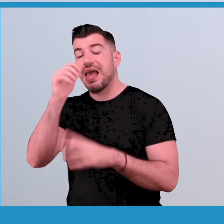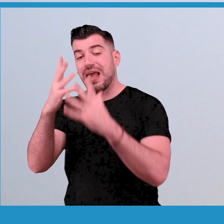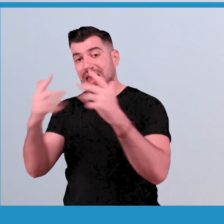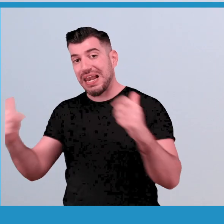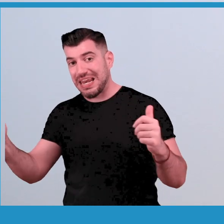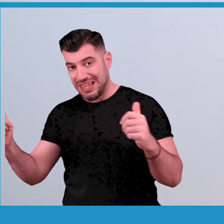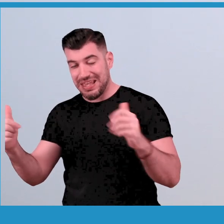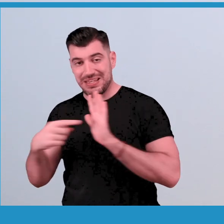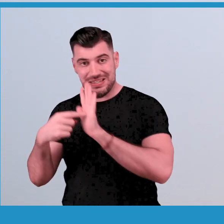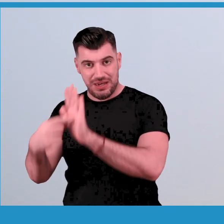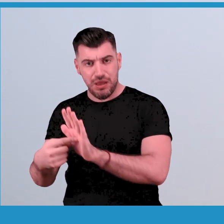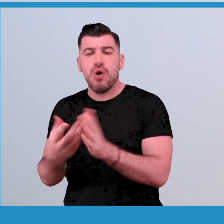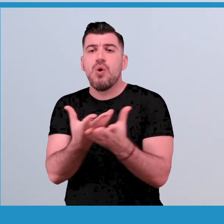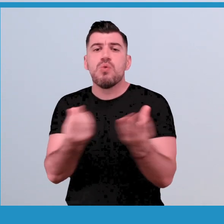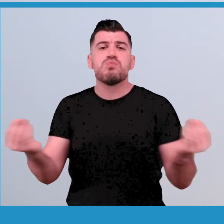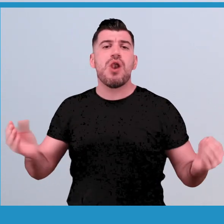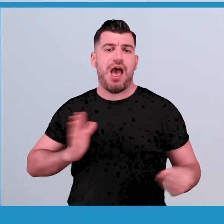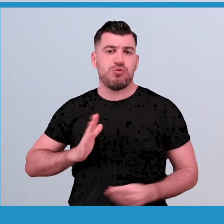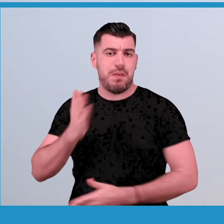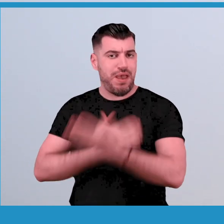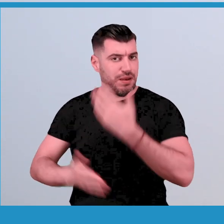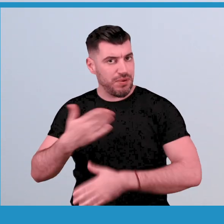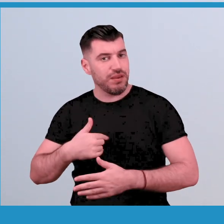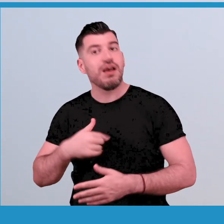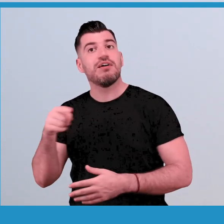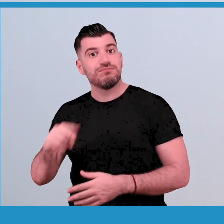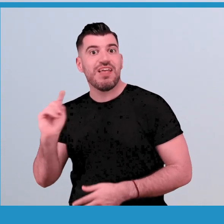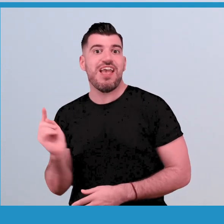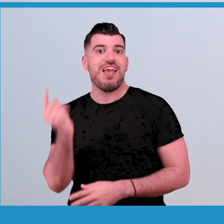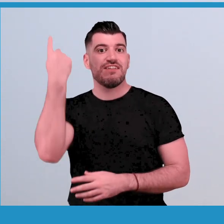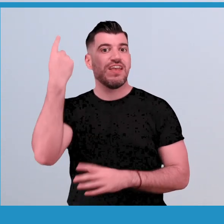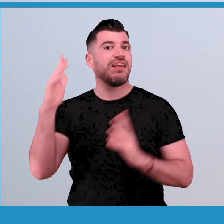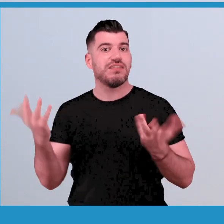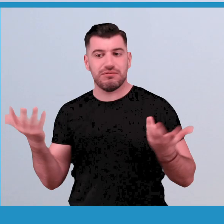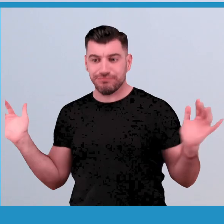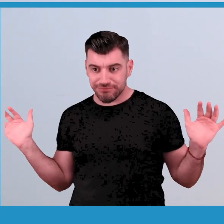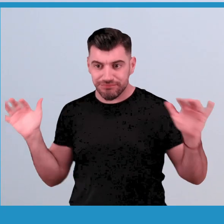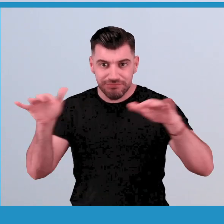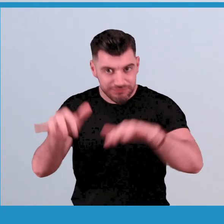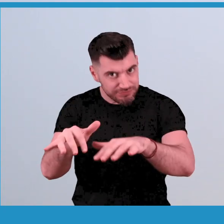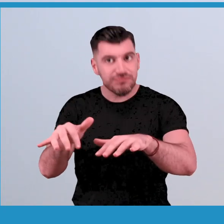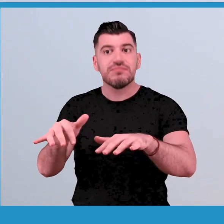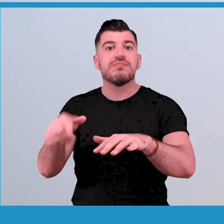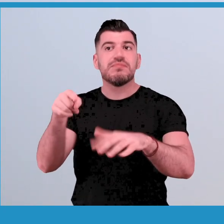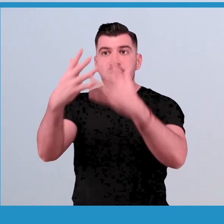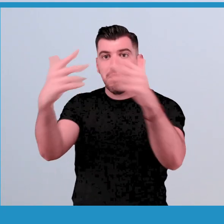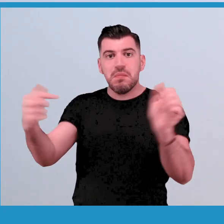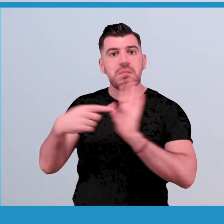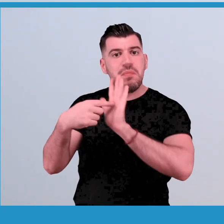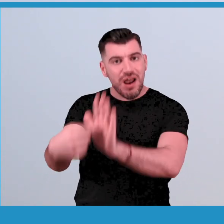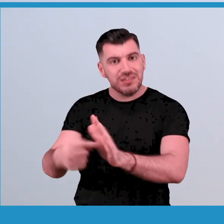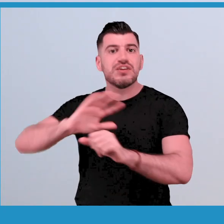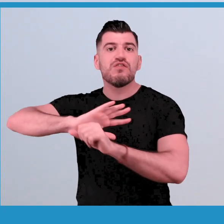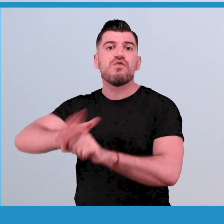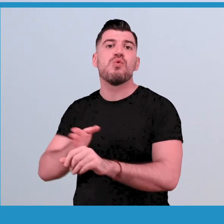έτσι χιλιάδες άτομα είχαν τη δυνατότητα να παρακολουθήσουν παραστάσεις σε συνθήκες καθολικής προσβασιμότητας,